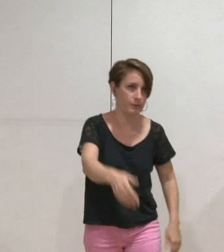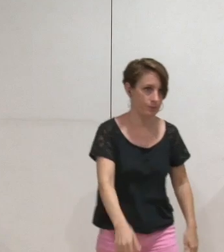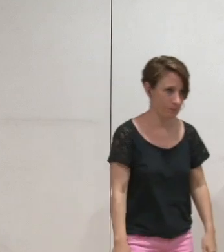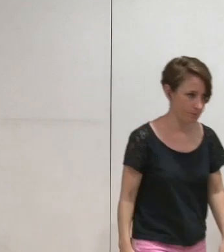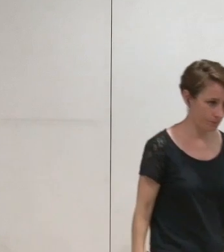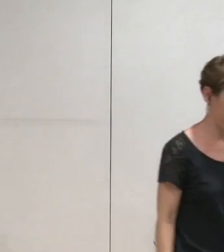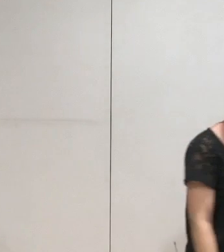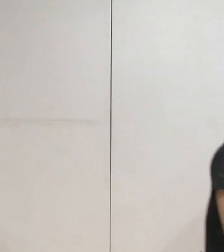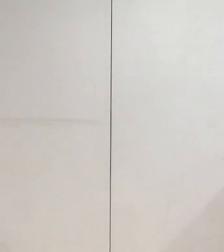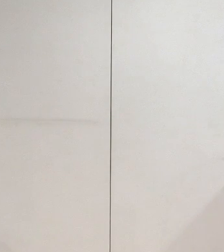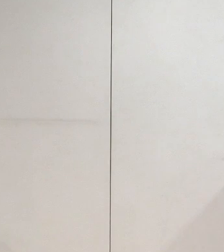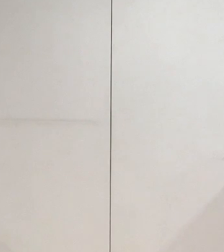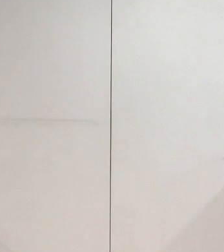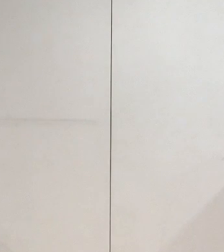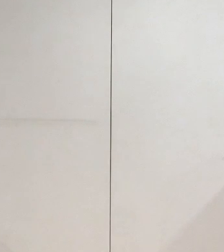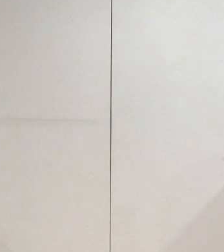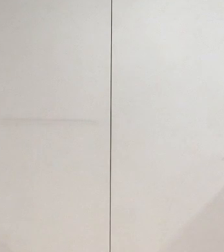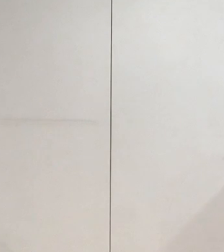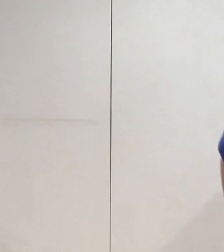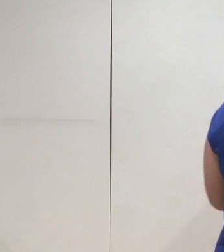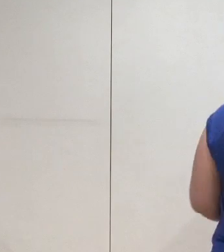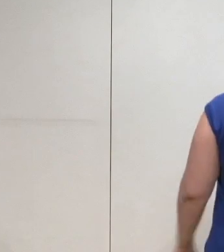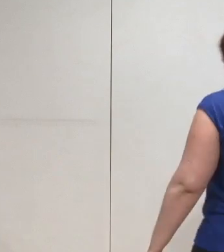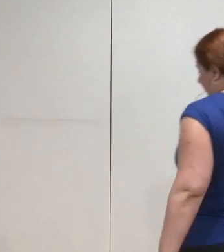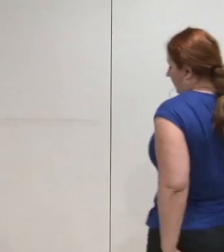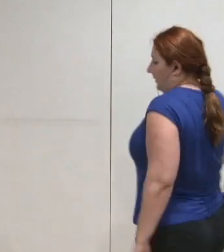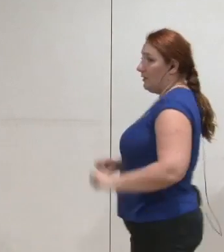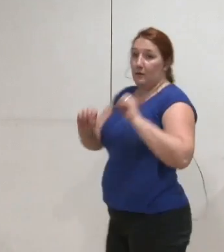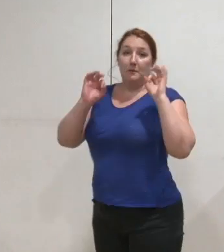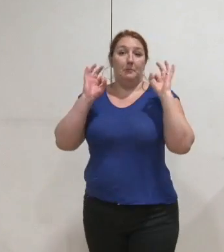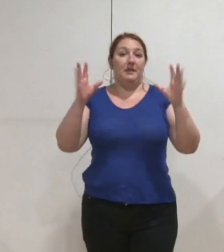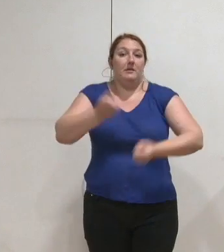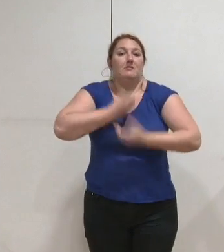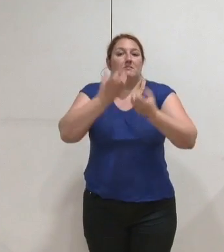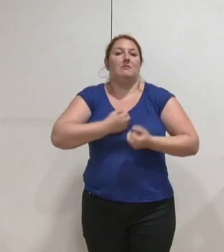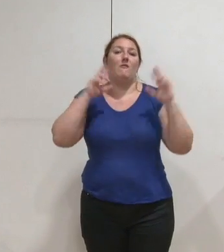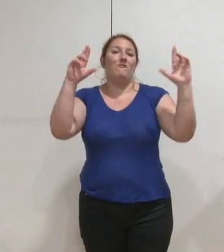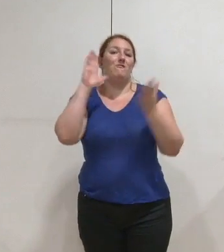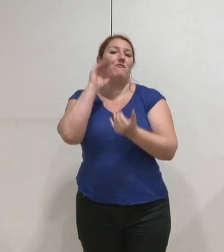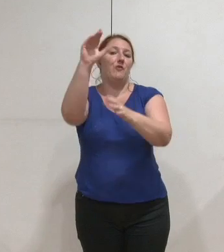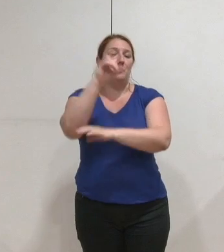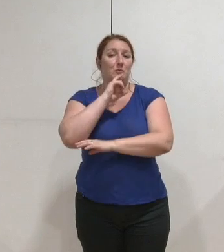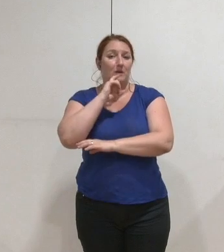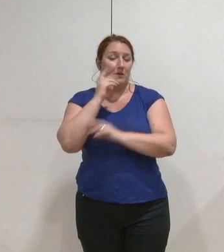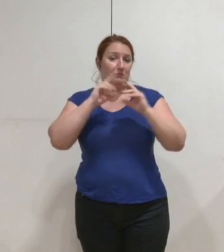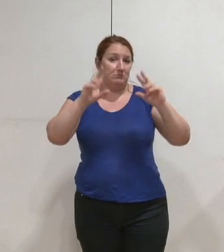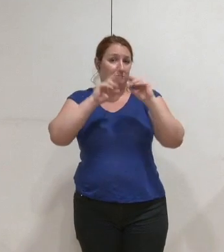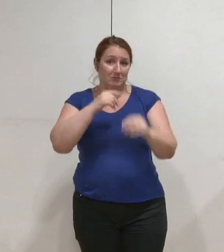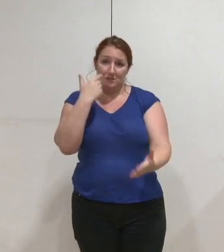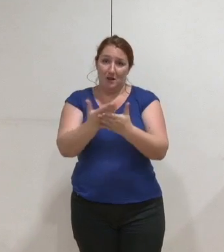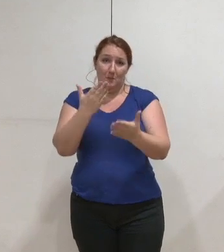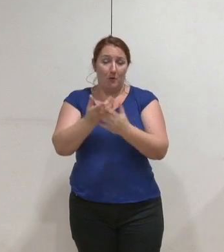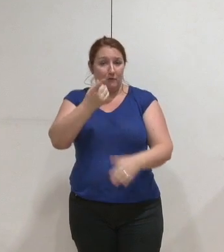est une marque là aussi du fait que nous assumons nos responsabilités et nous souhaitons que euh les partenaires qui ont des